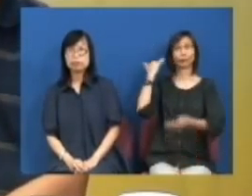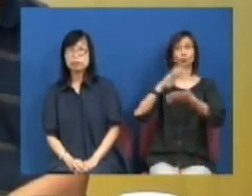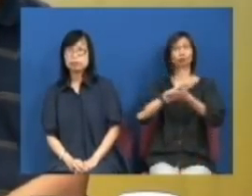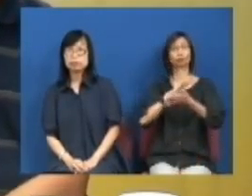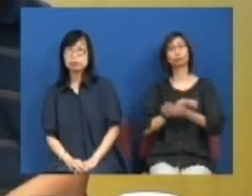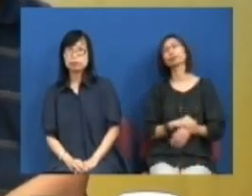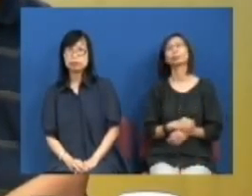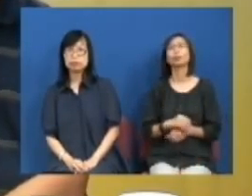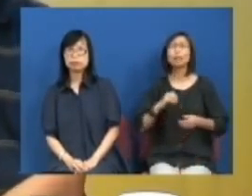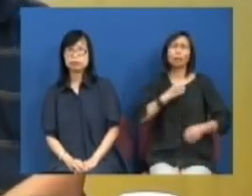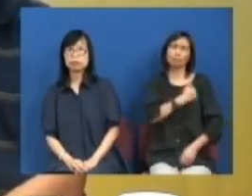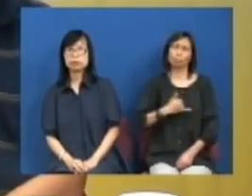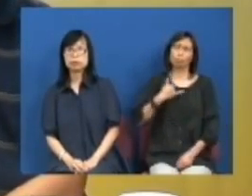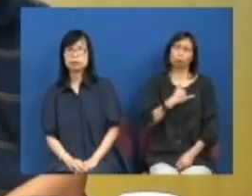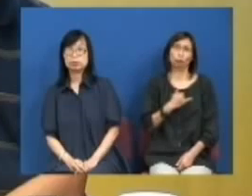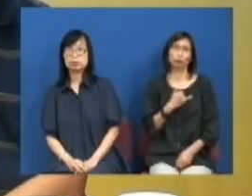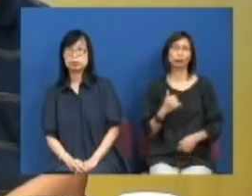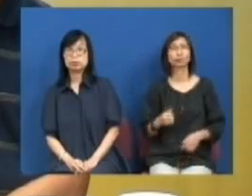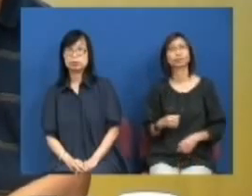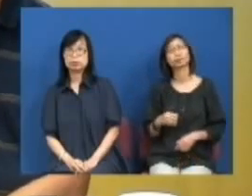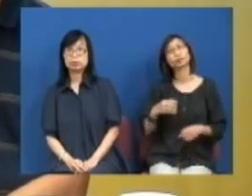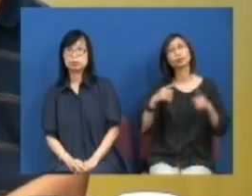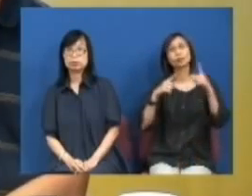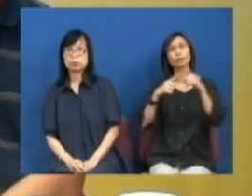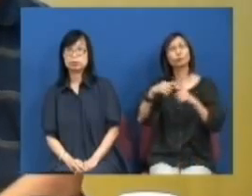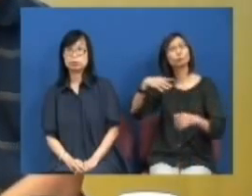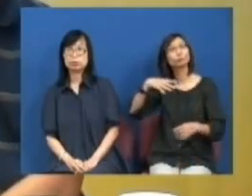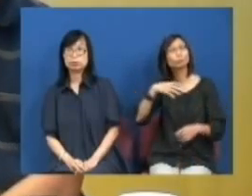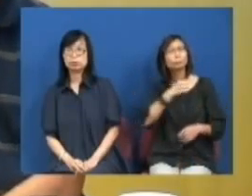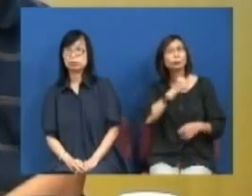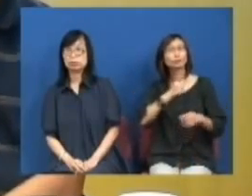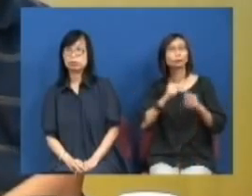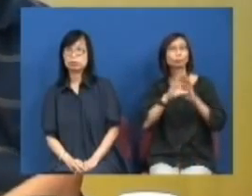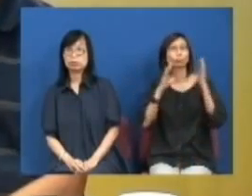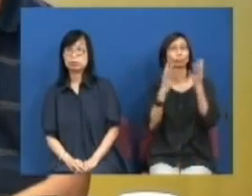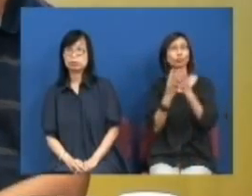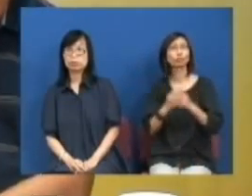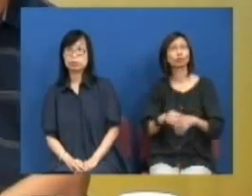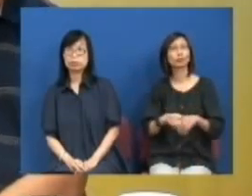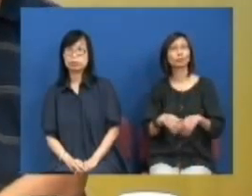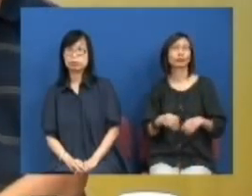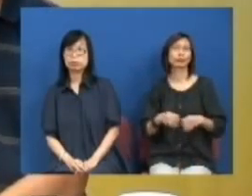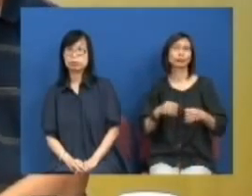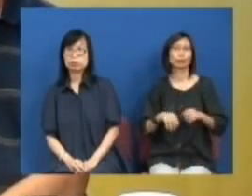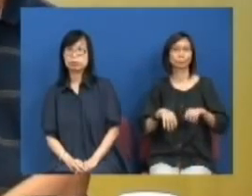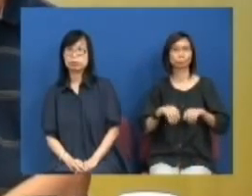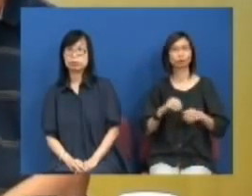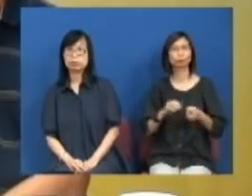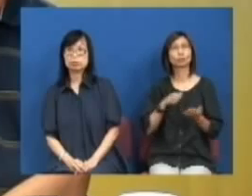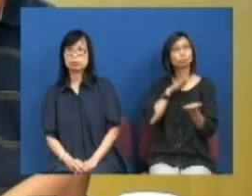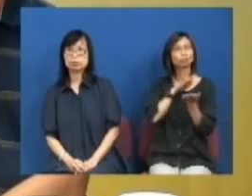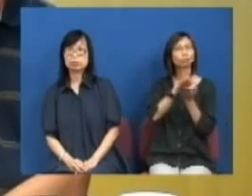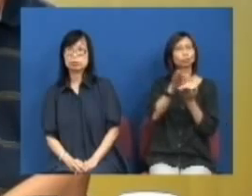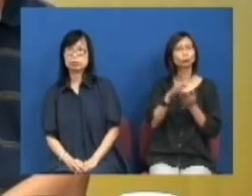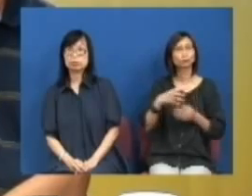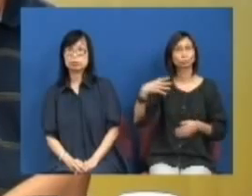黨那一班支聯會成員會不敢咬這個結束一黨專政，當然我想有一種